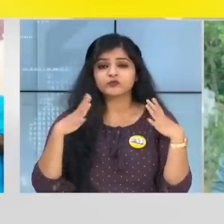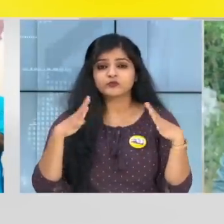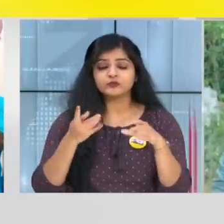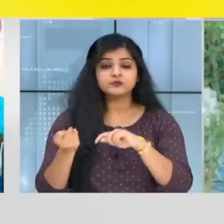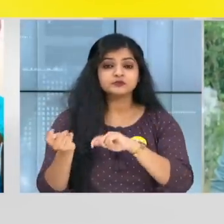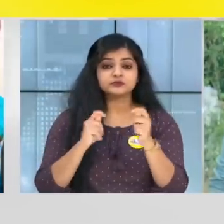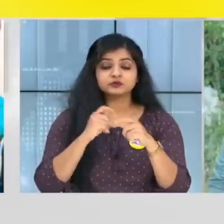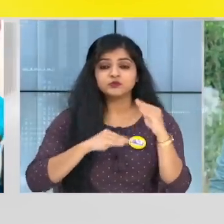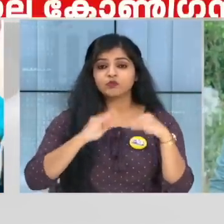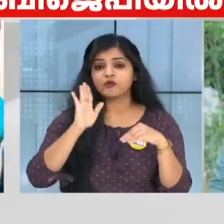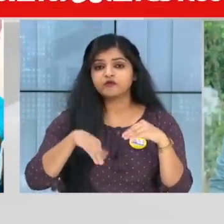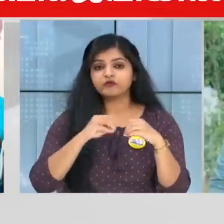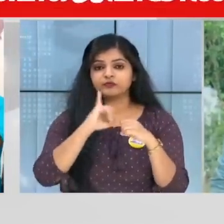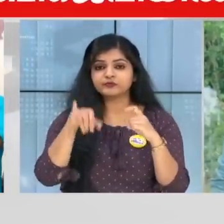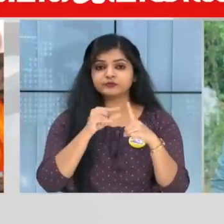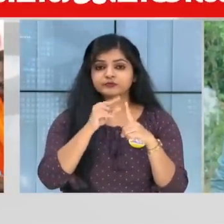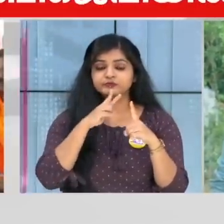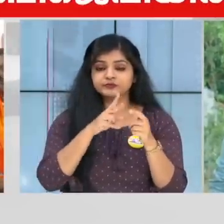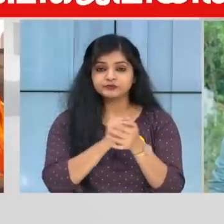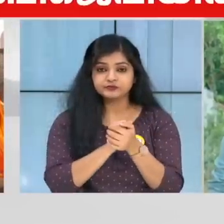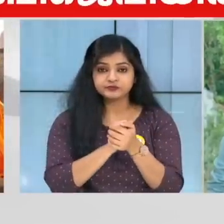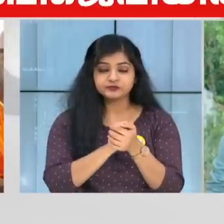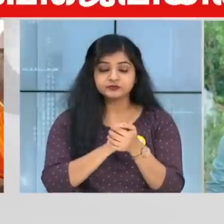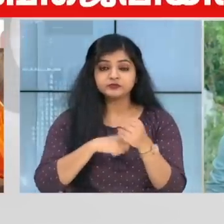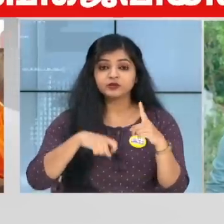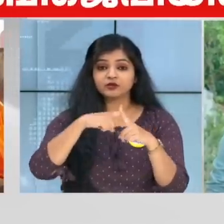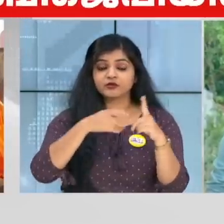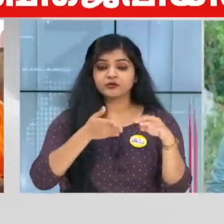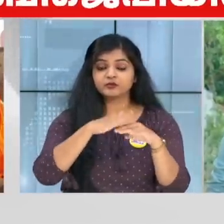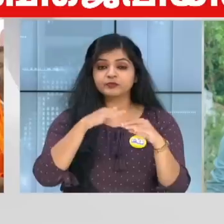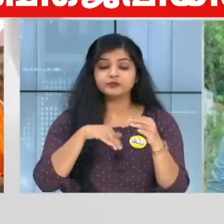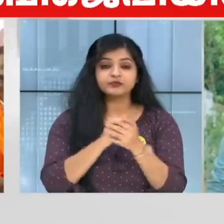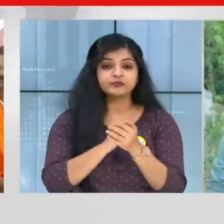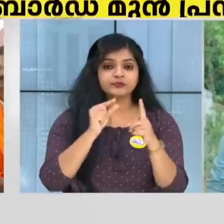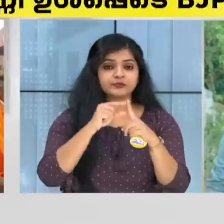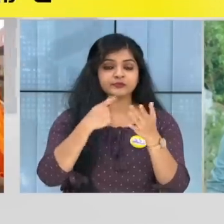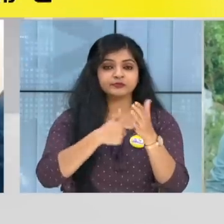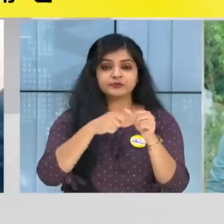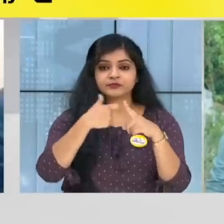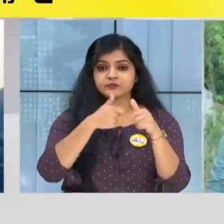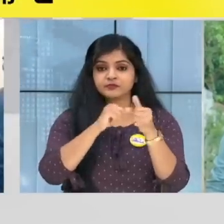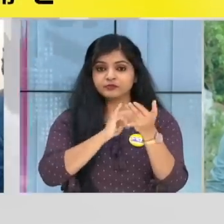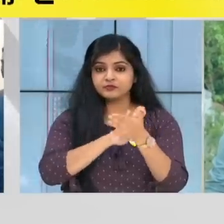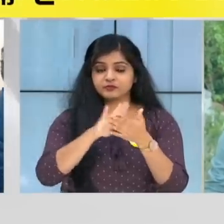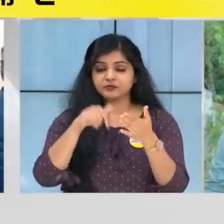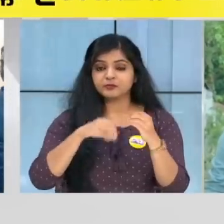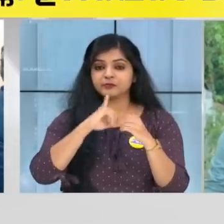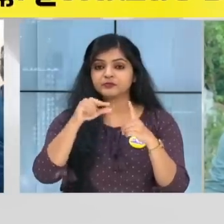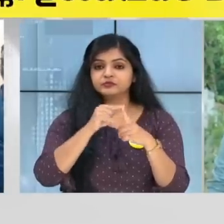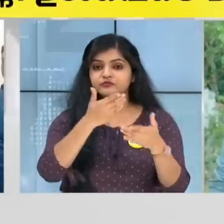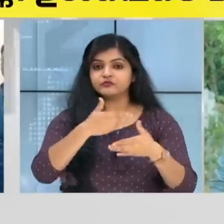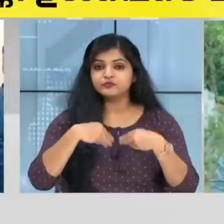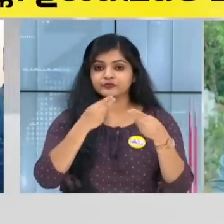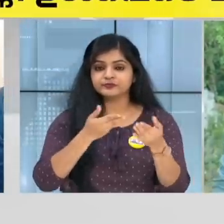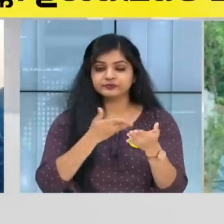ചൂണ്ടിക്കാണിക്കുന്നത്. എന്തായാലും ഈ കേരള പ്രഭാരിയായിട്ടുള്ള പ്രകാശ് ജാവദേക്കർ ആണ് ഇത്തരത്തിൽ ഇവരെ ഷോൾ അണിയിച്ച് BJPയിലേക്ക് സ്വീകരിച്ചത്. പ്രവിധ,